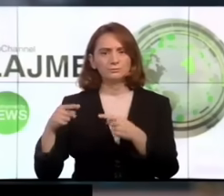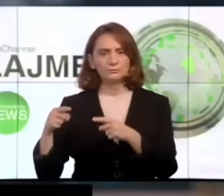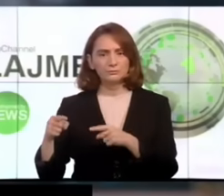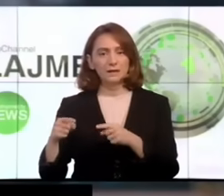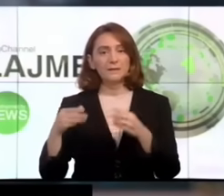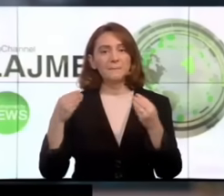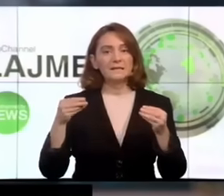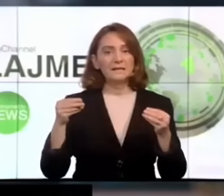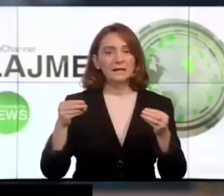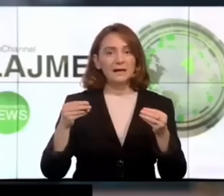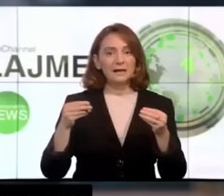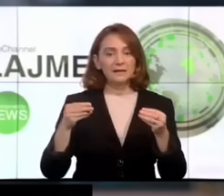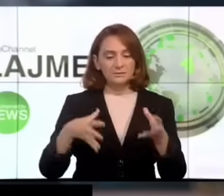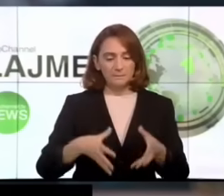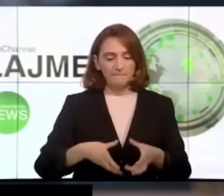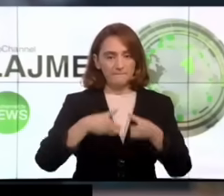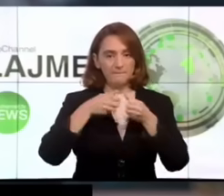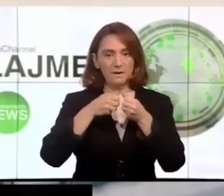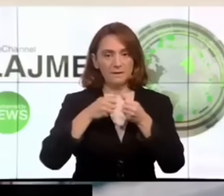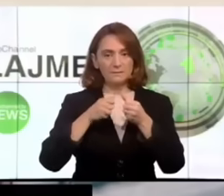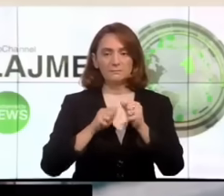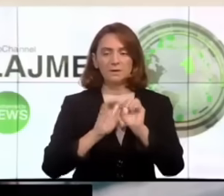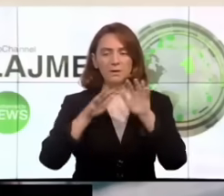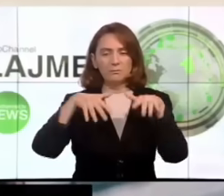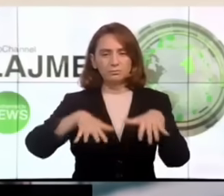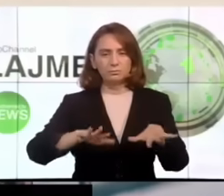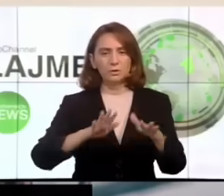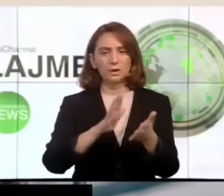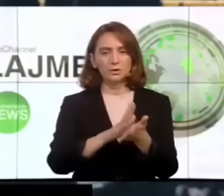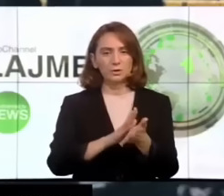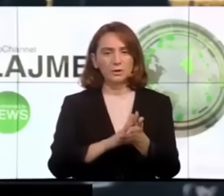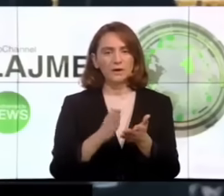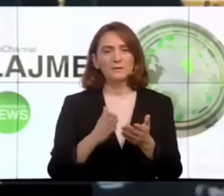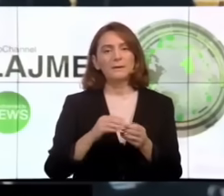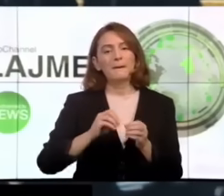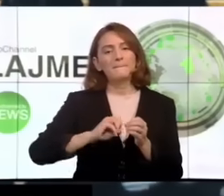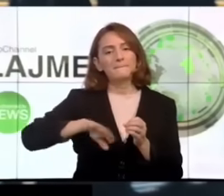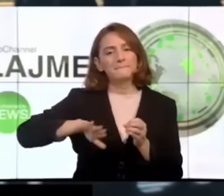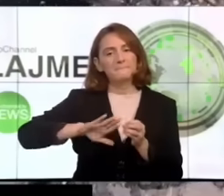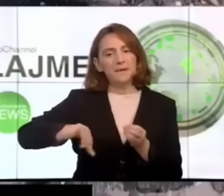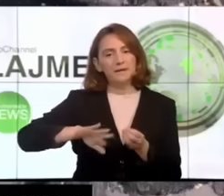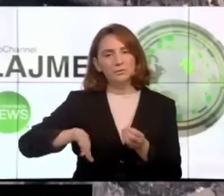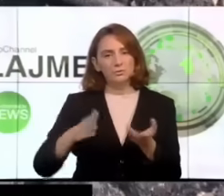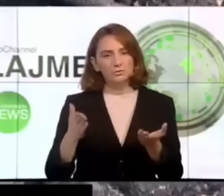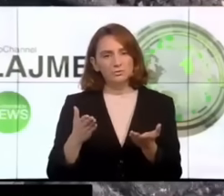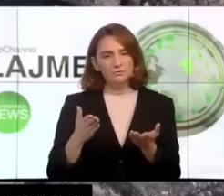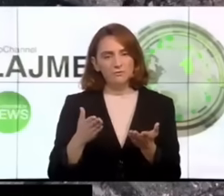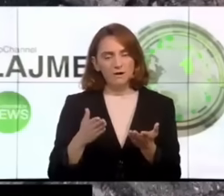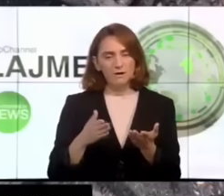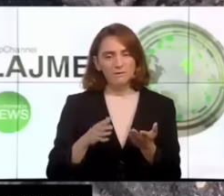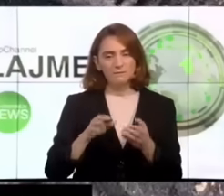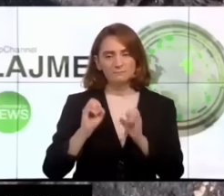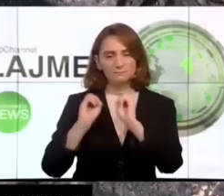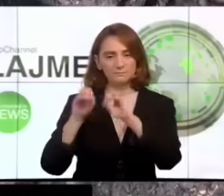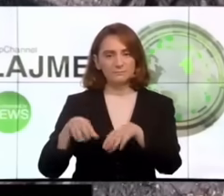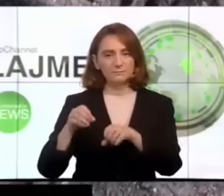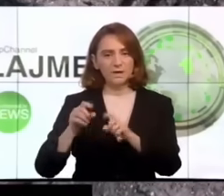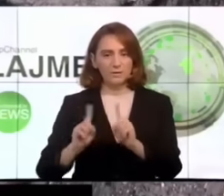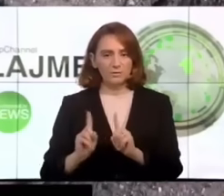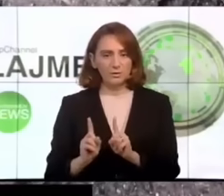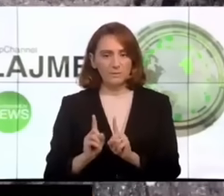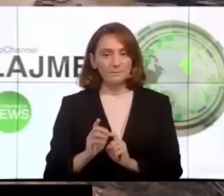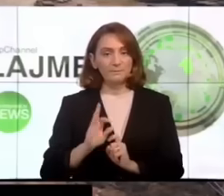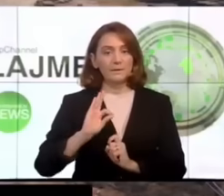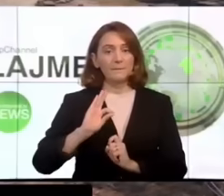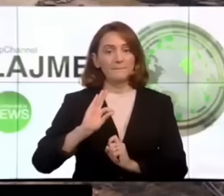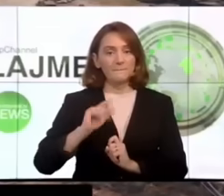jo vetëm që kanë përmirësuar nxjerrjen e naftës, por gjithashtu ka demonstruar potencial të teknologjive të avancuara në